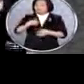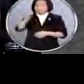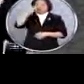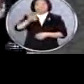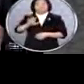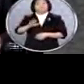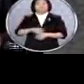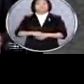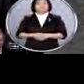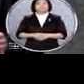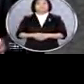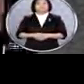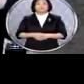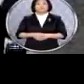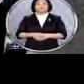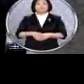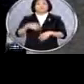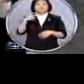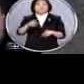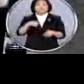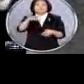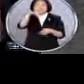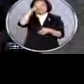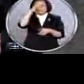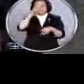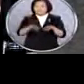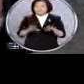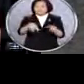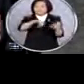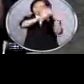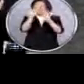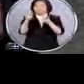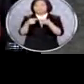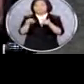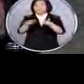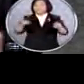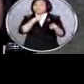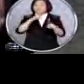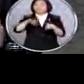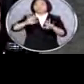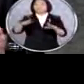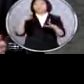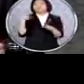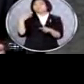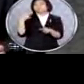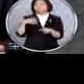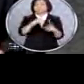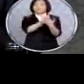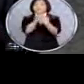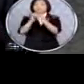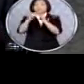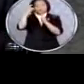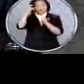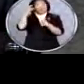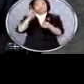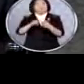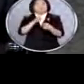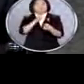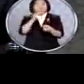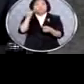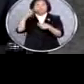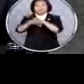的基本的主张和我们希望维持现状的共同绝大多数人民的意愿。只要在这些